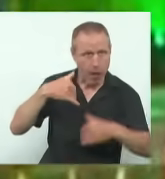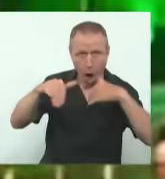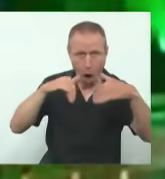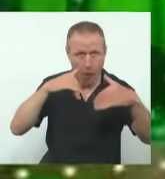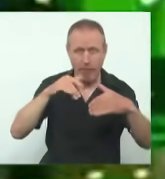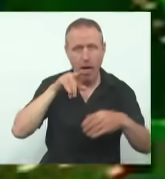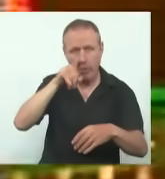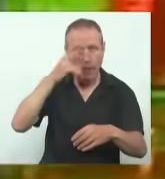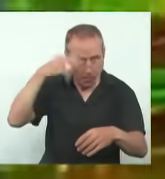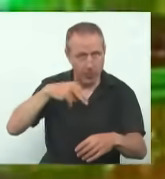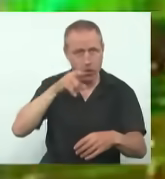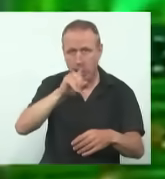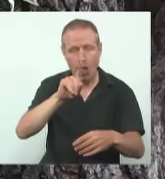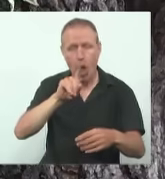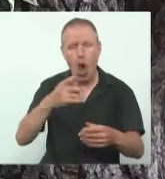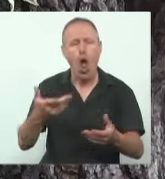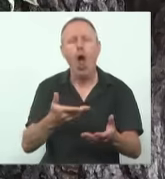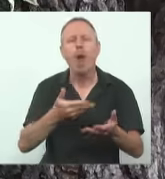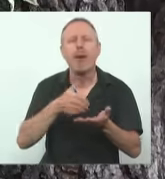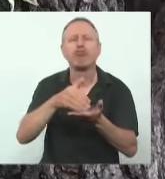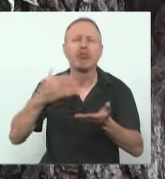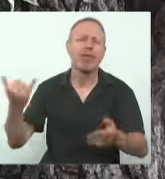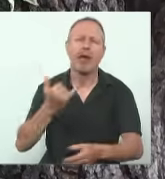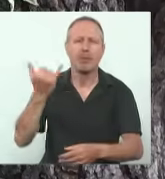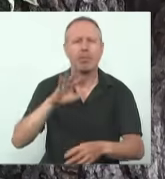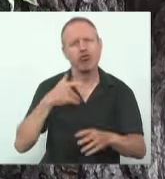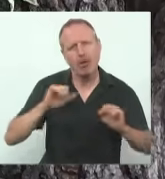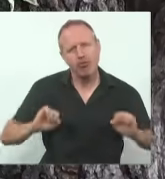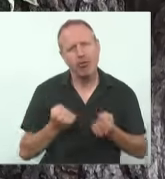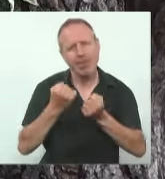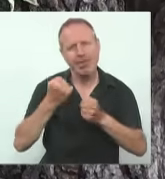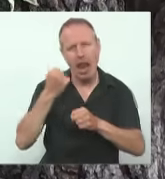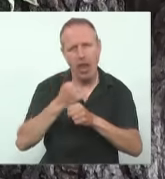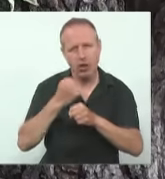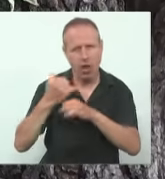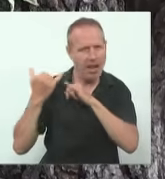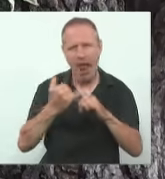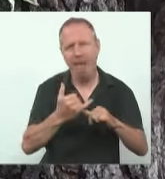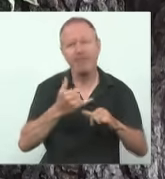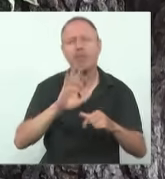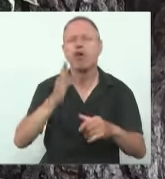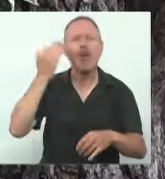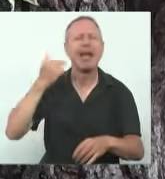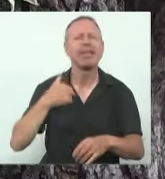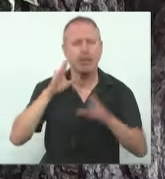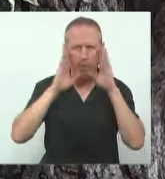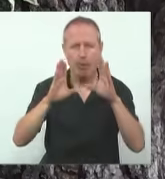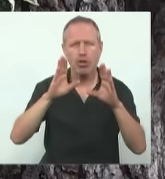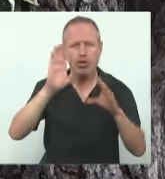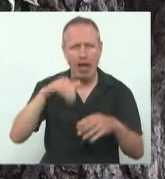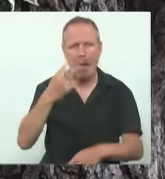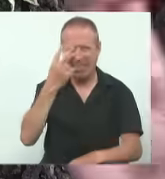מבין שזה לא נמשך לנצח. באמת שכל מה שאני משתדל לעשות זה פשוט להביא את זה, את כל מה שהייתי. אני מאמין שגם ה-20 וקצת שנה